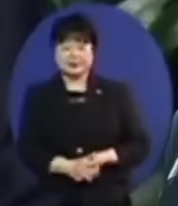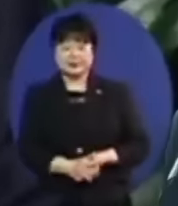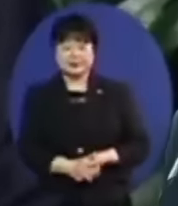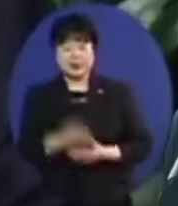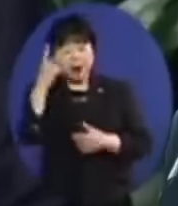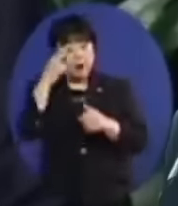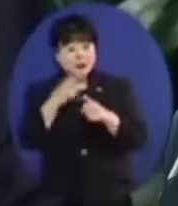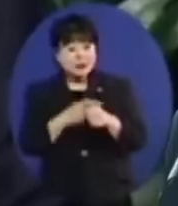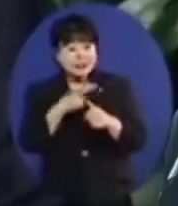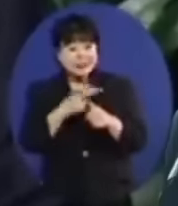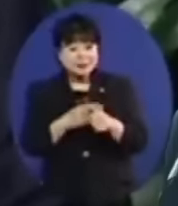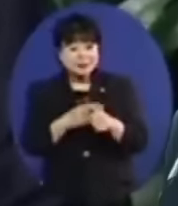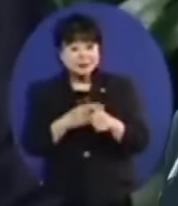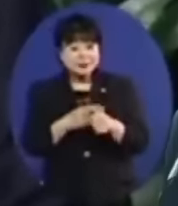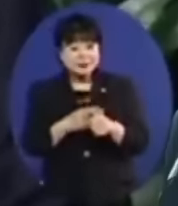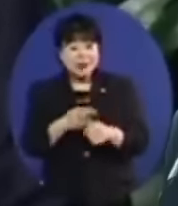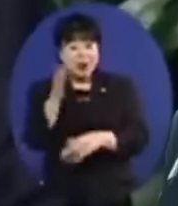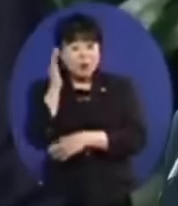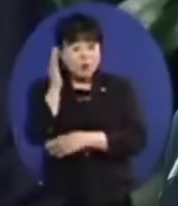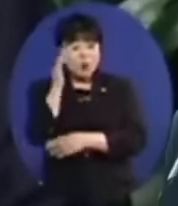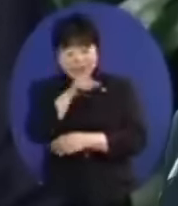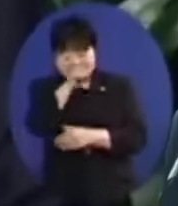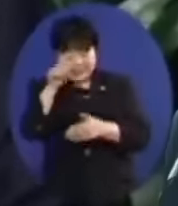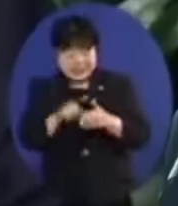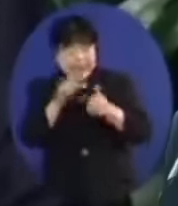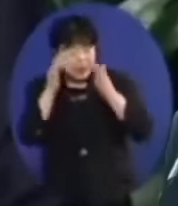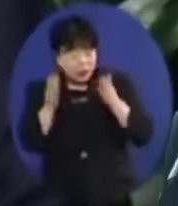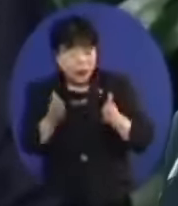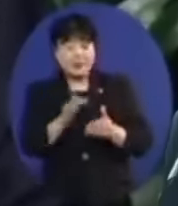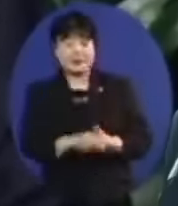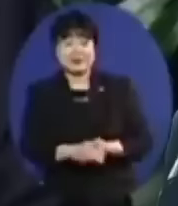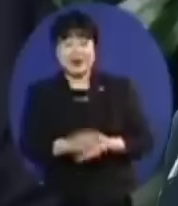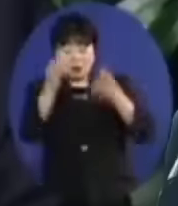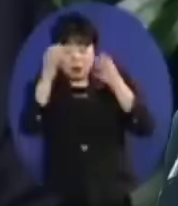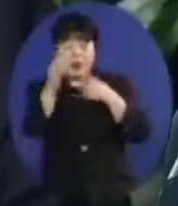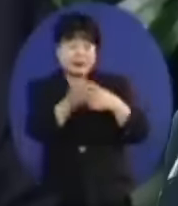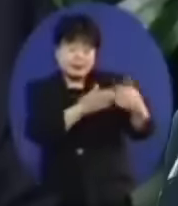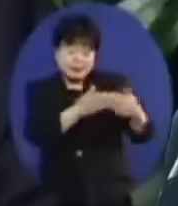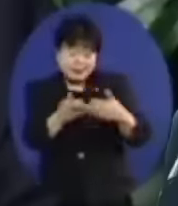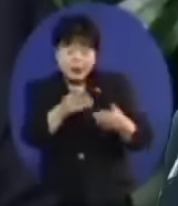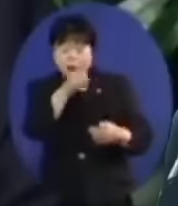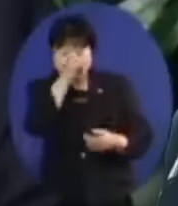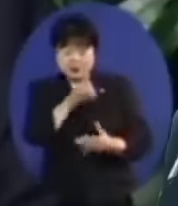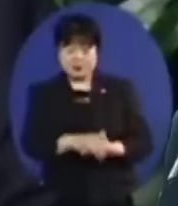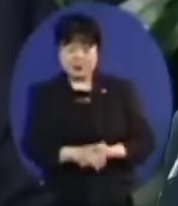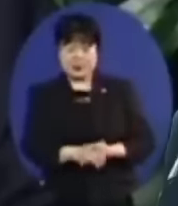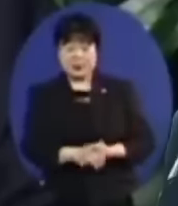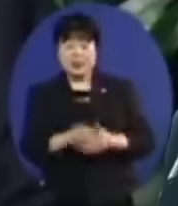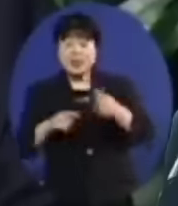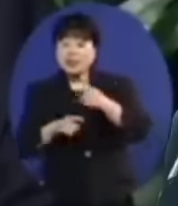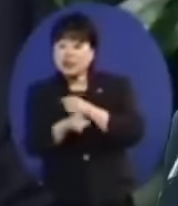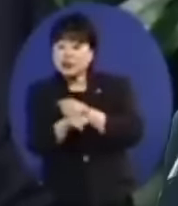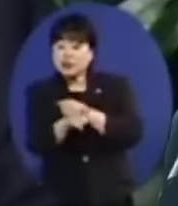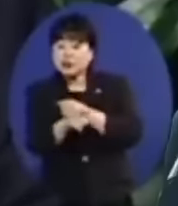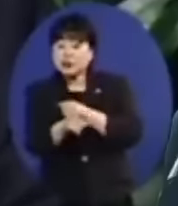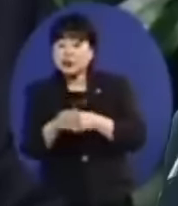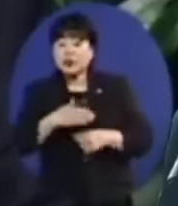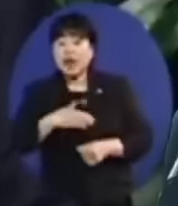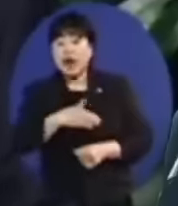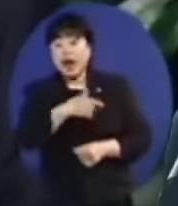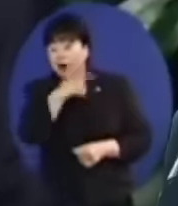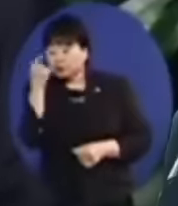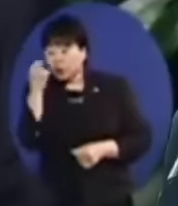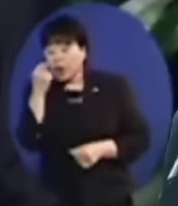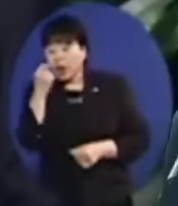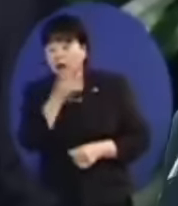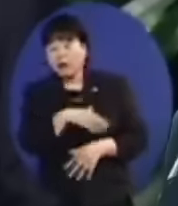바울 선생은 목회 일생 동안 고난을 겪었어요. 그것은 자기가 얼마나 바보고 무능하고